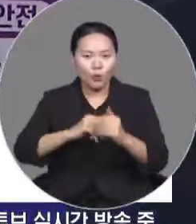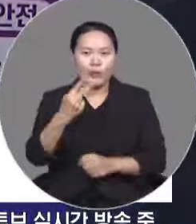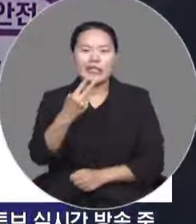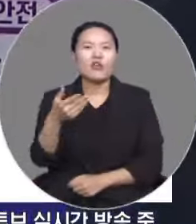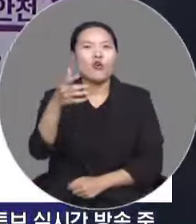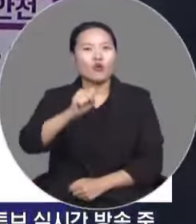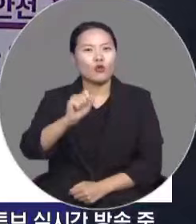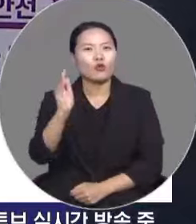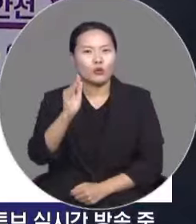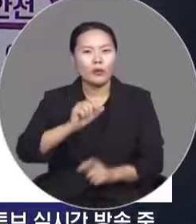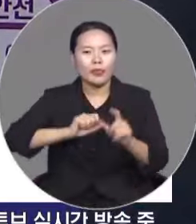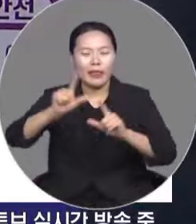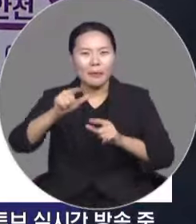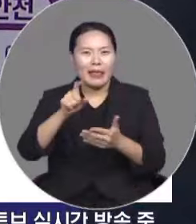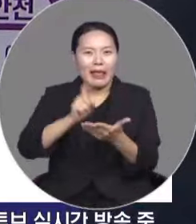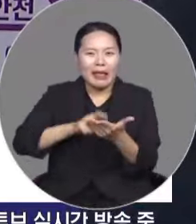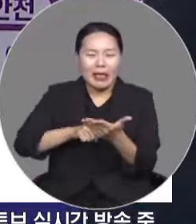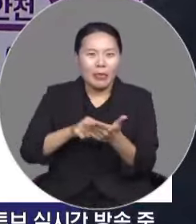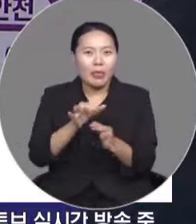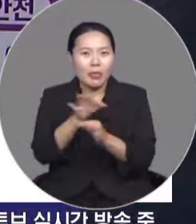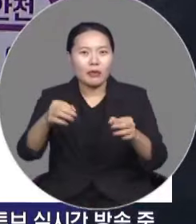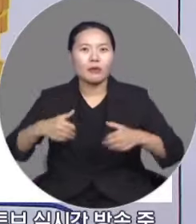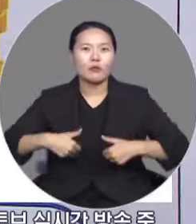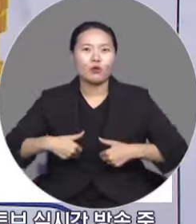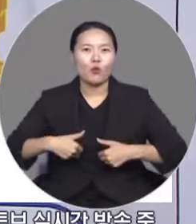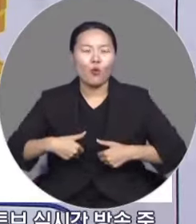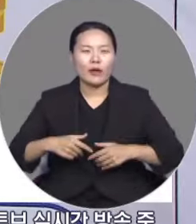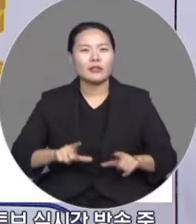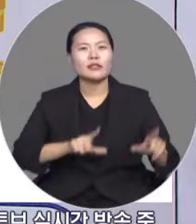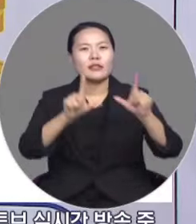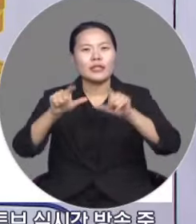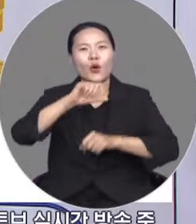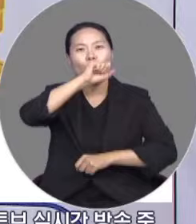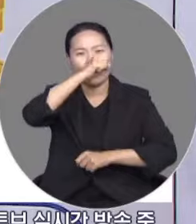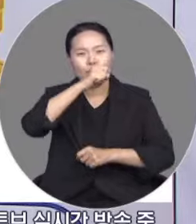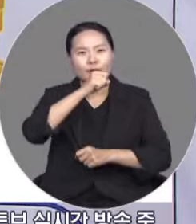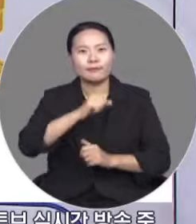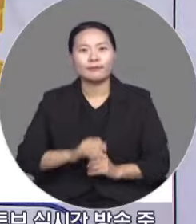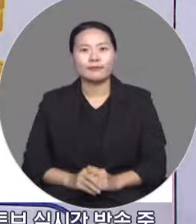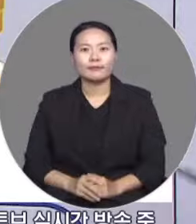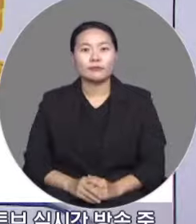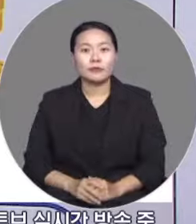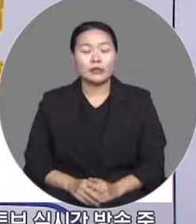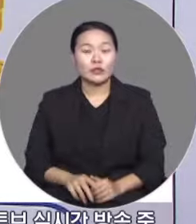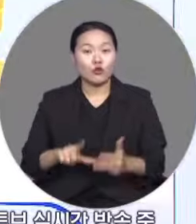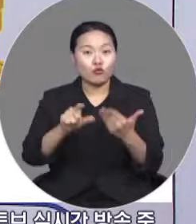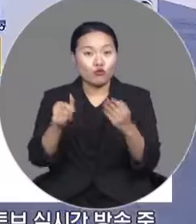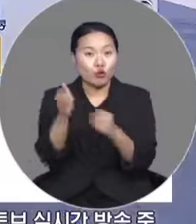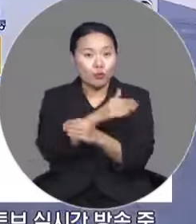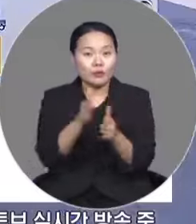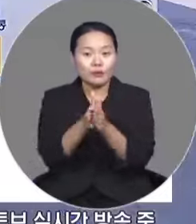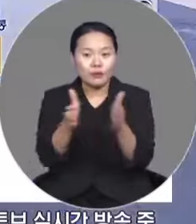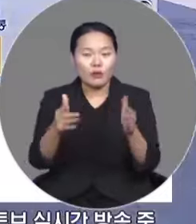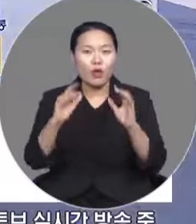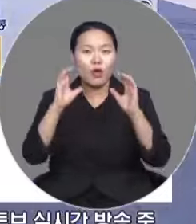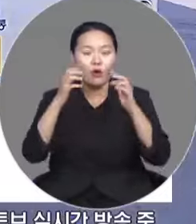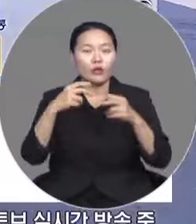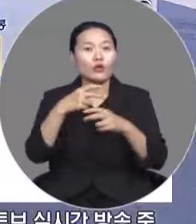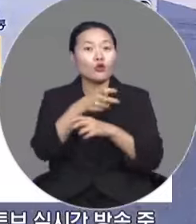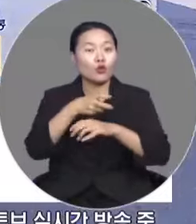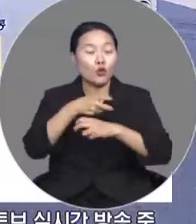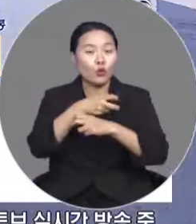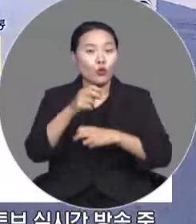원 규모로 대부분 신속한 집행이 필요한 민생 예산들입니다. 당장 9월부터 시행되는